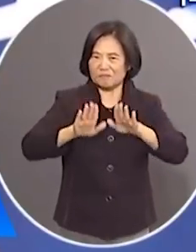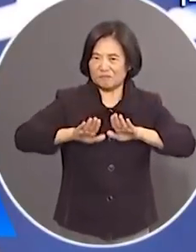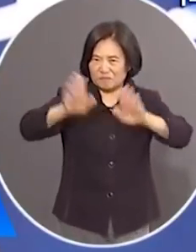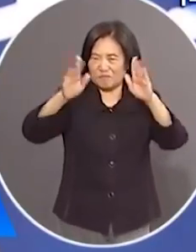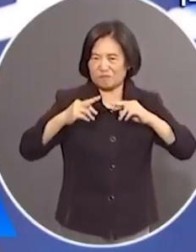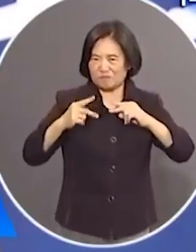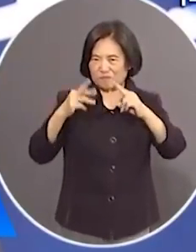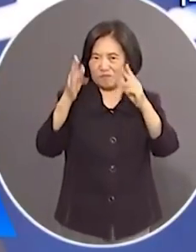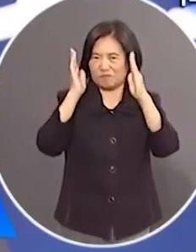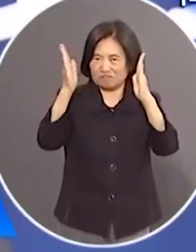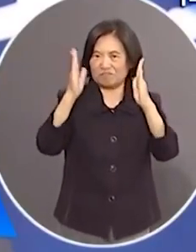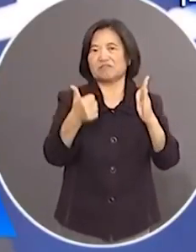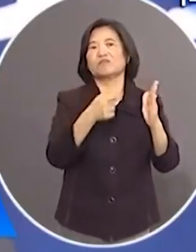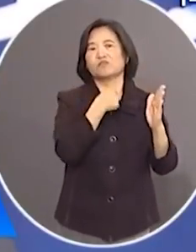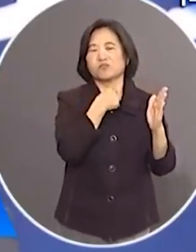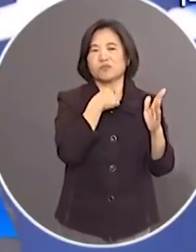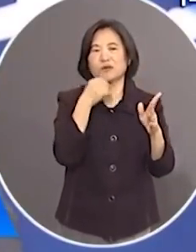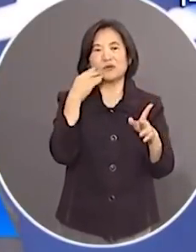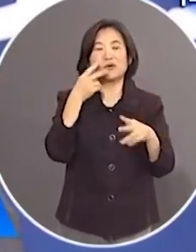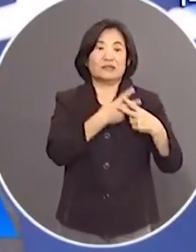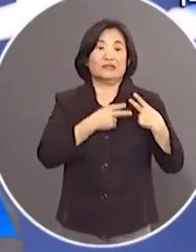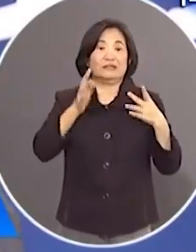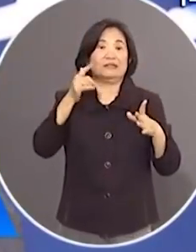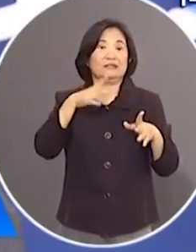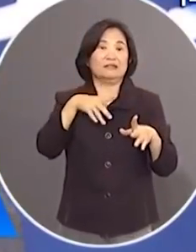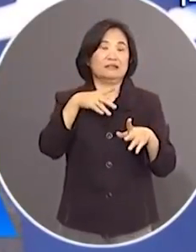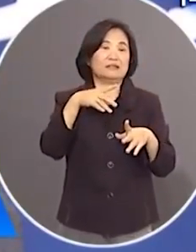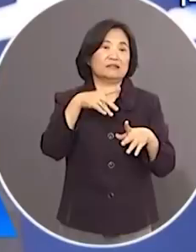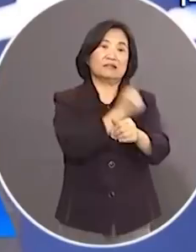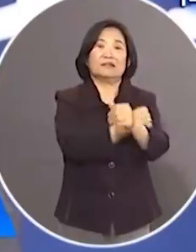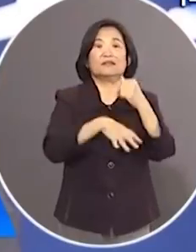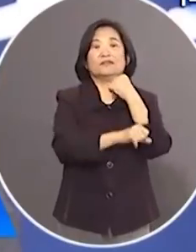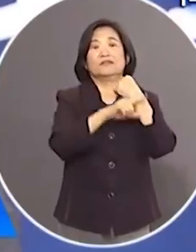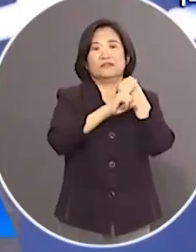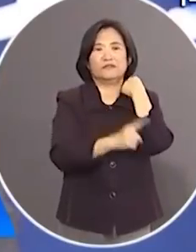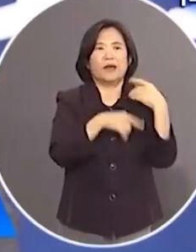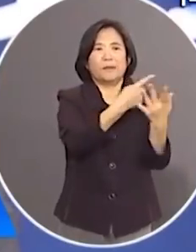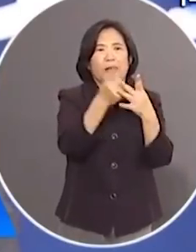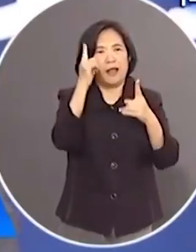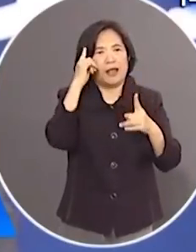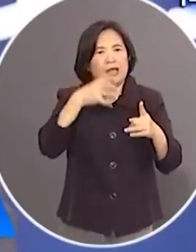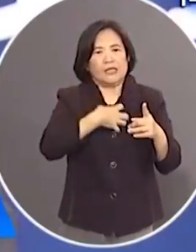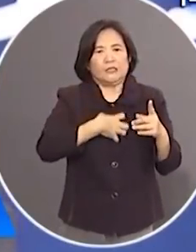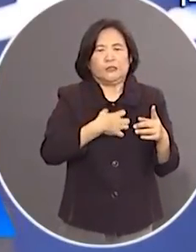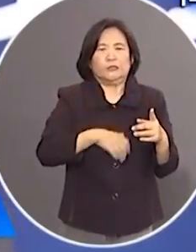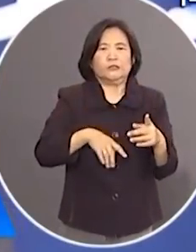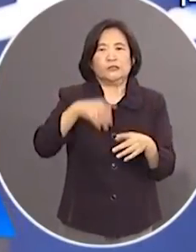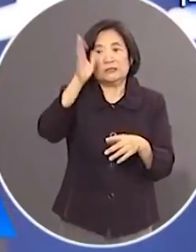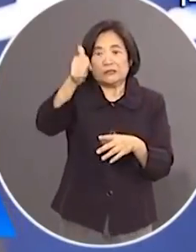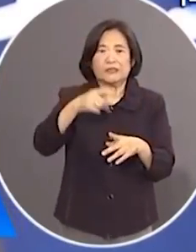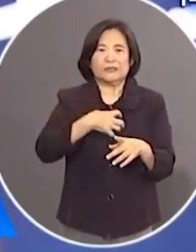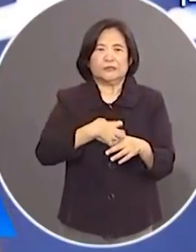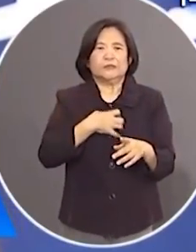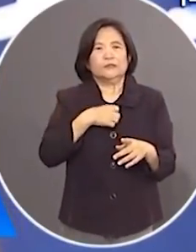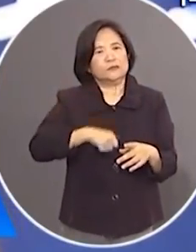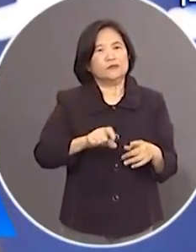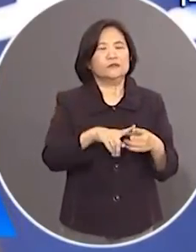量。蔡英文政府修劳基法，修得天怒人怨，老板、员工和社会都